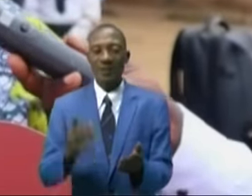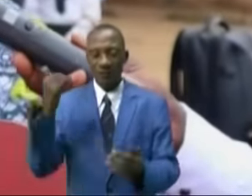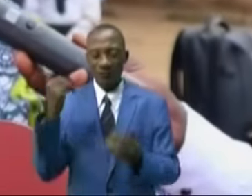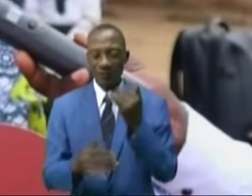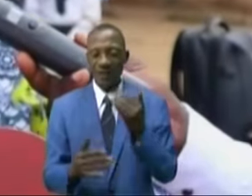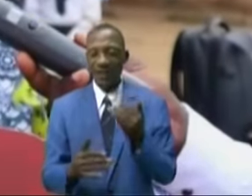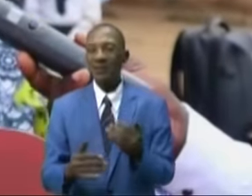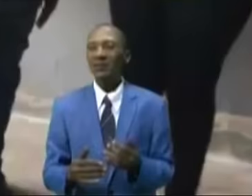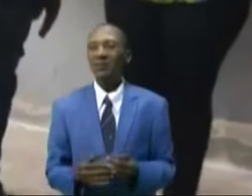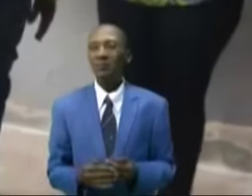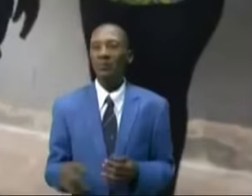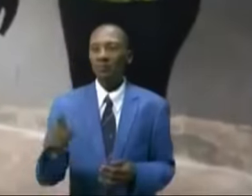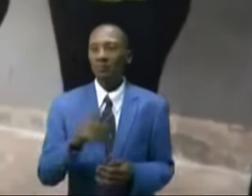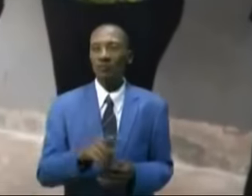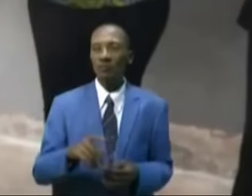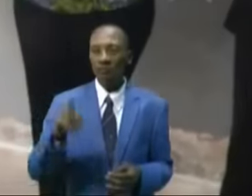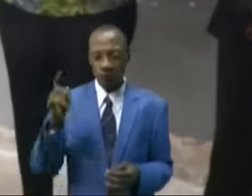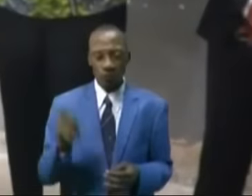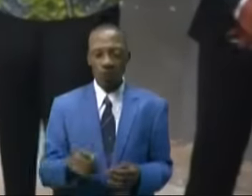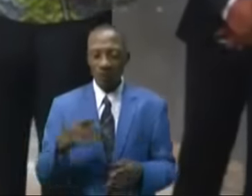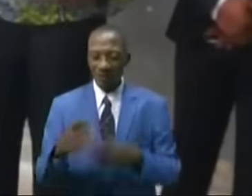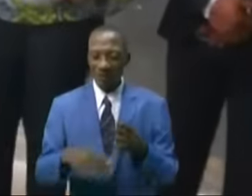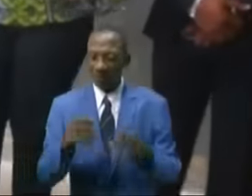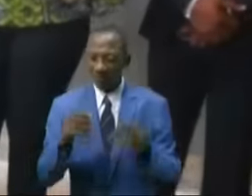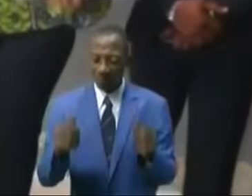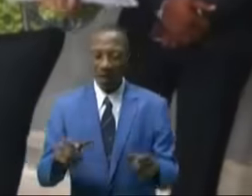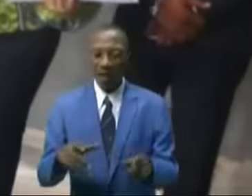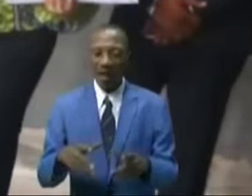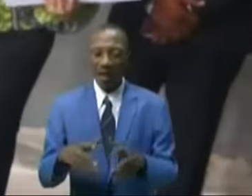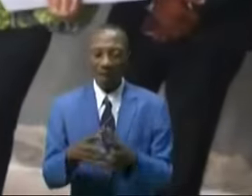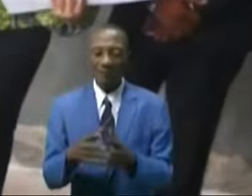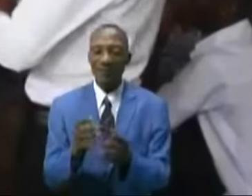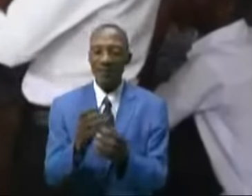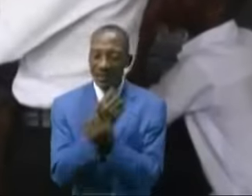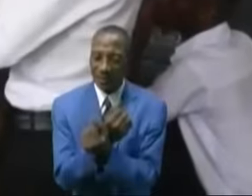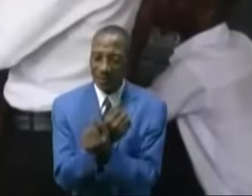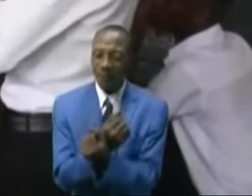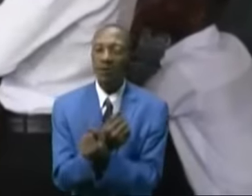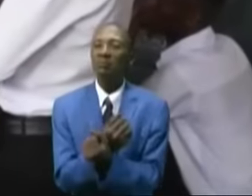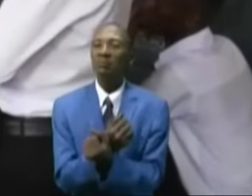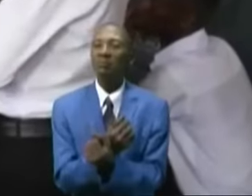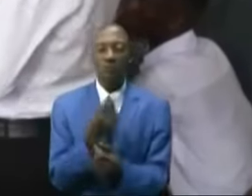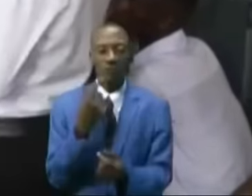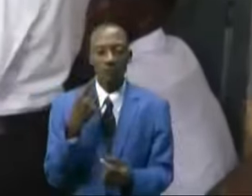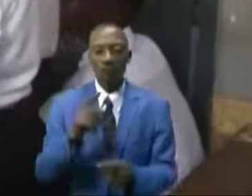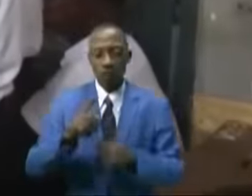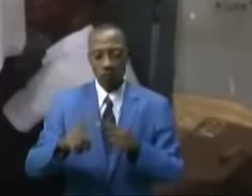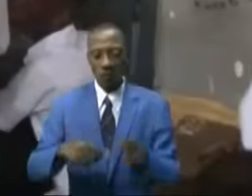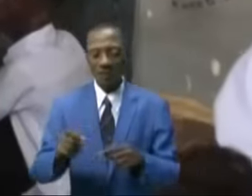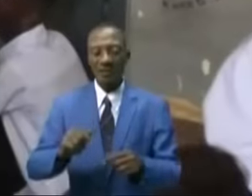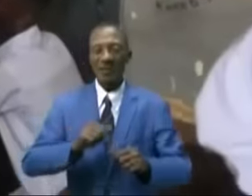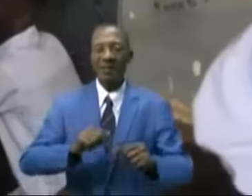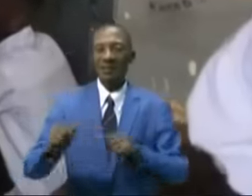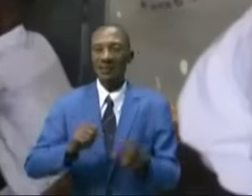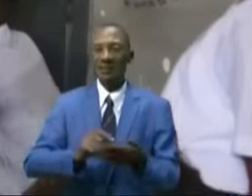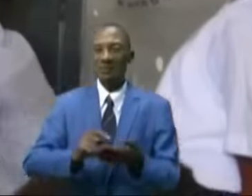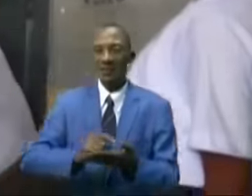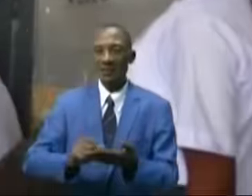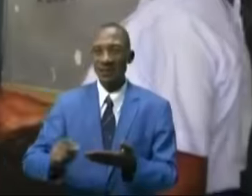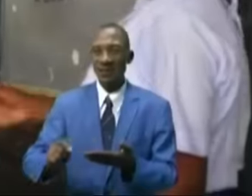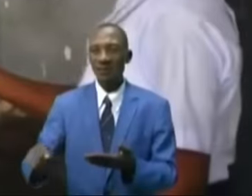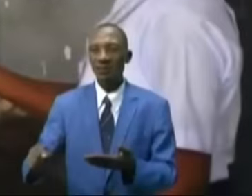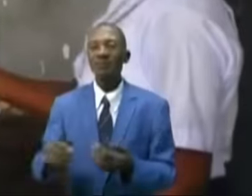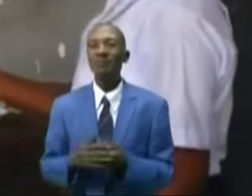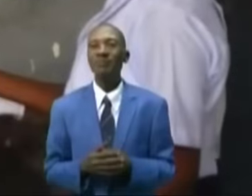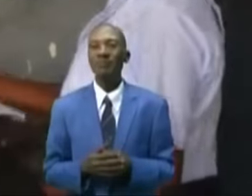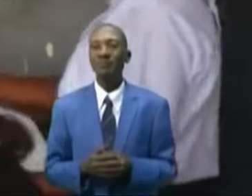aux exigences disciplinaires requises à la passation de ces épreuves, en vous recommandant de vous